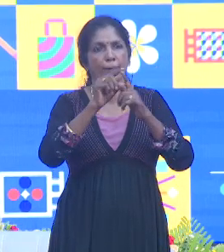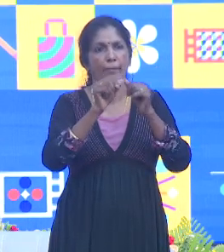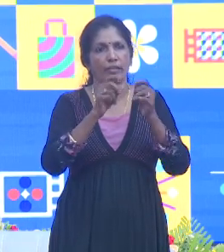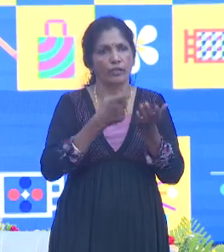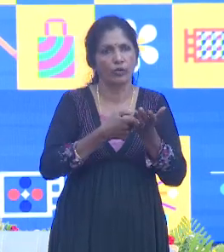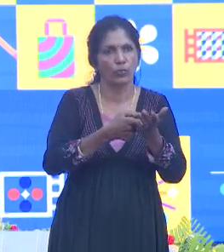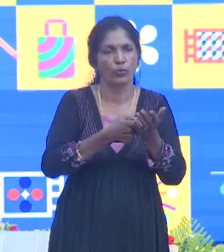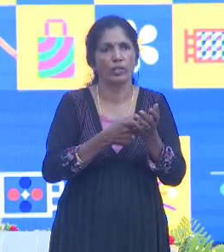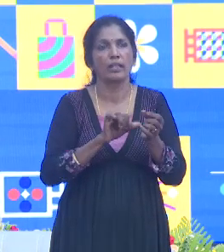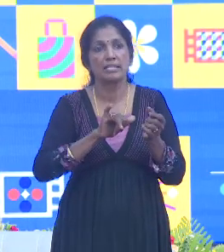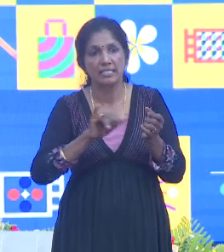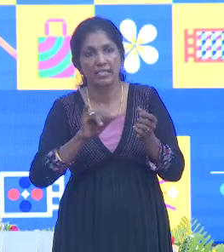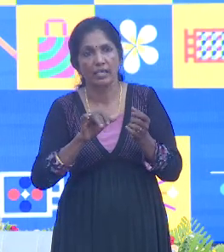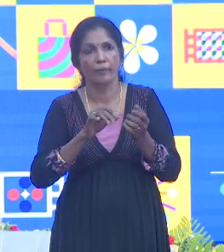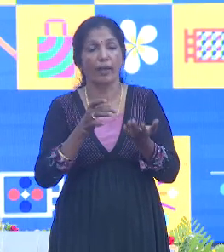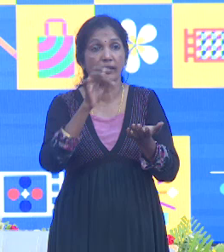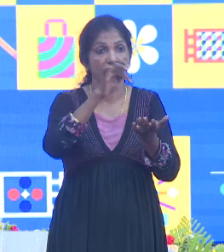Tolai the Arbati Munil